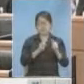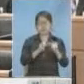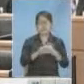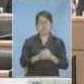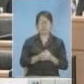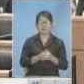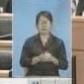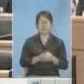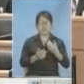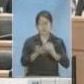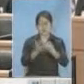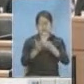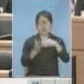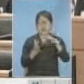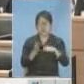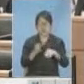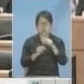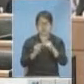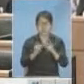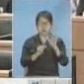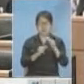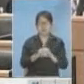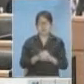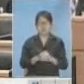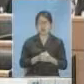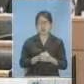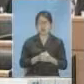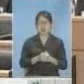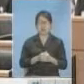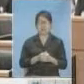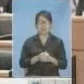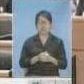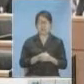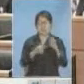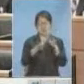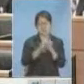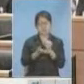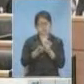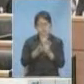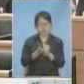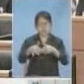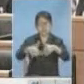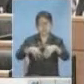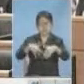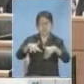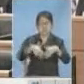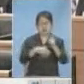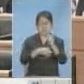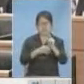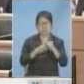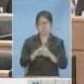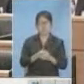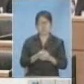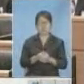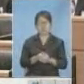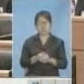และบรรเทาสาธารณภัยเนี่ยนะครับเป็นกรมที่ไปดูแลกับพี่น้องประชาชนในหลังจาก